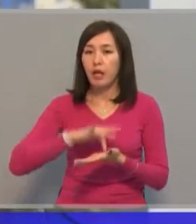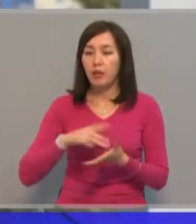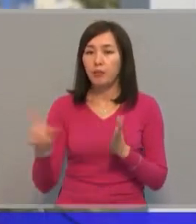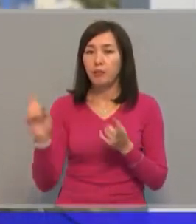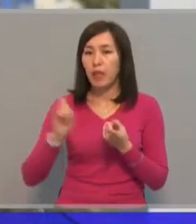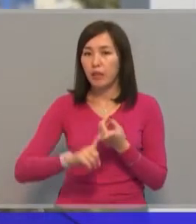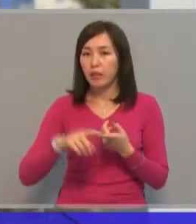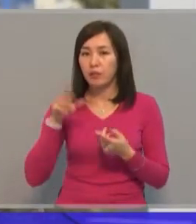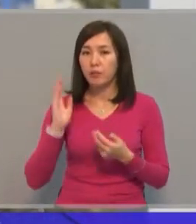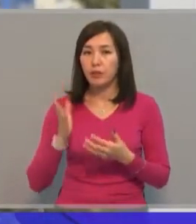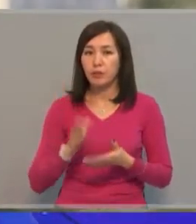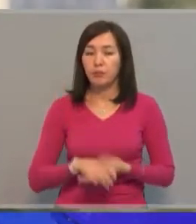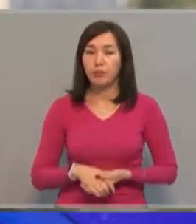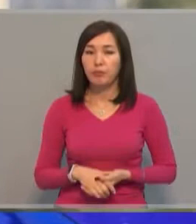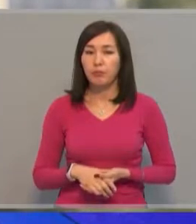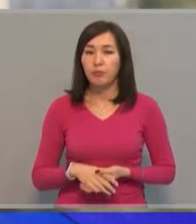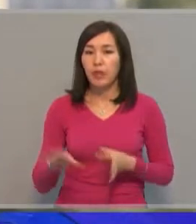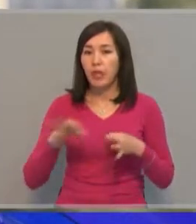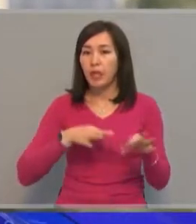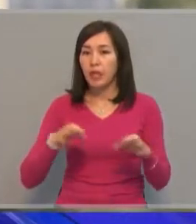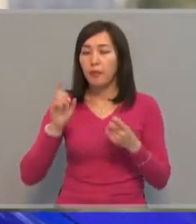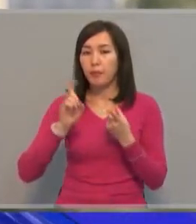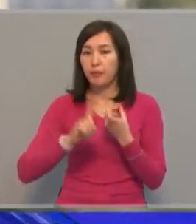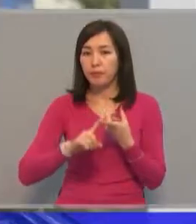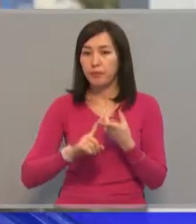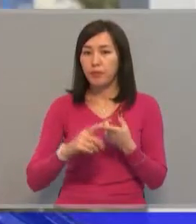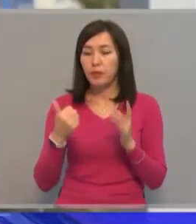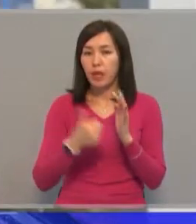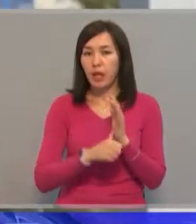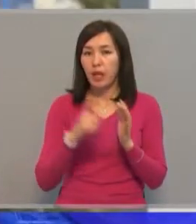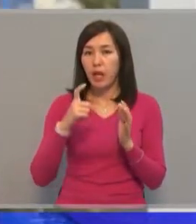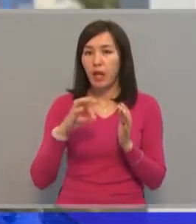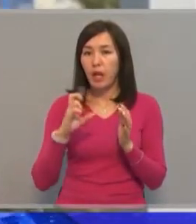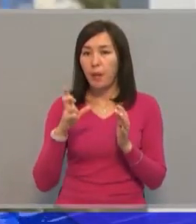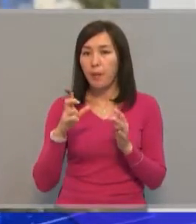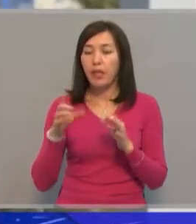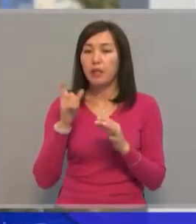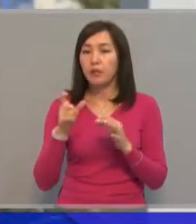орталығымен жалғастыратын бағыттар болды. Кешен схемаға сәйкес 6 хаб